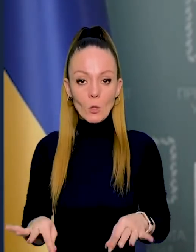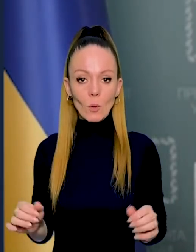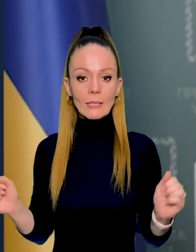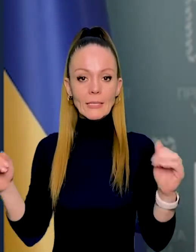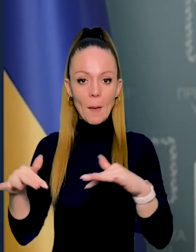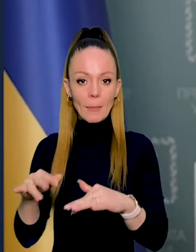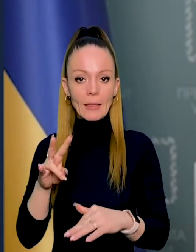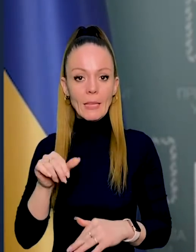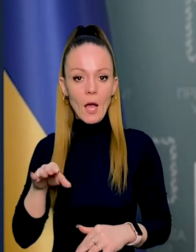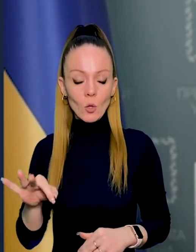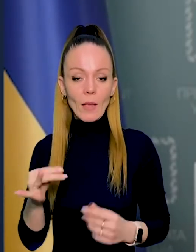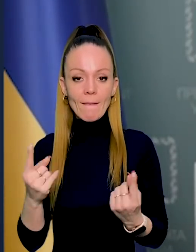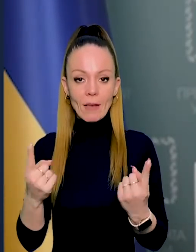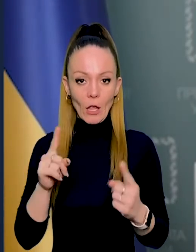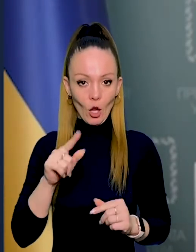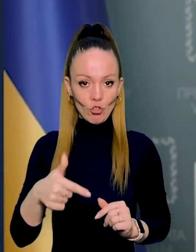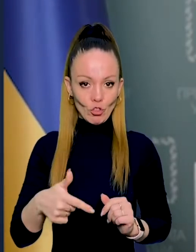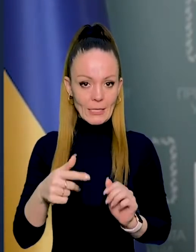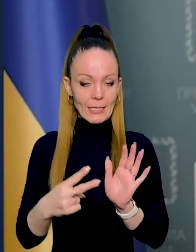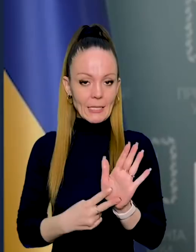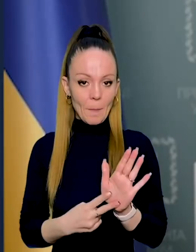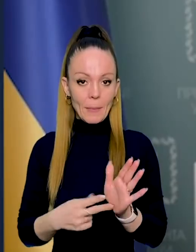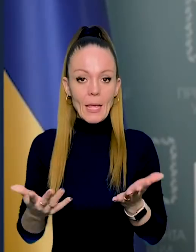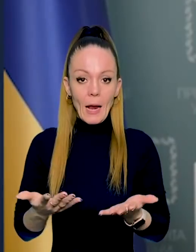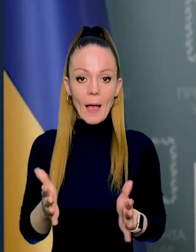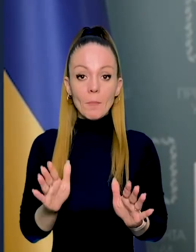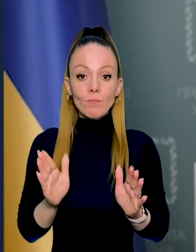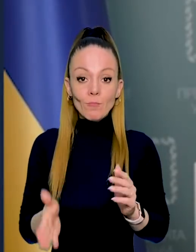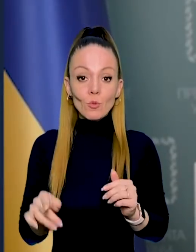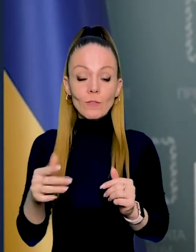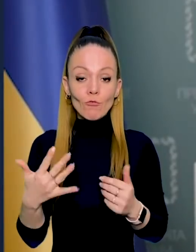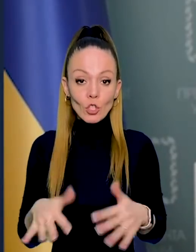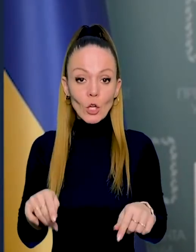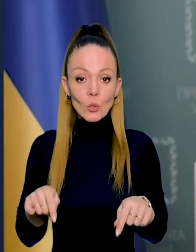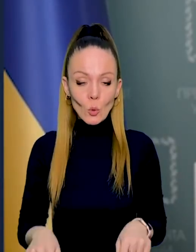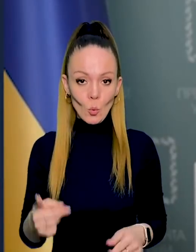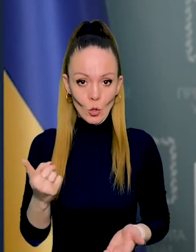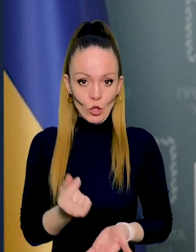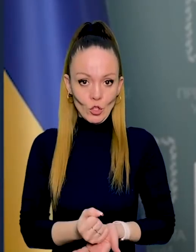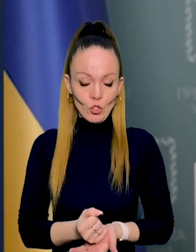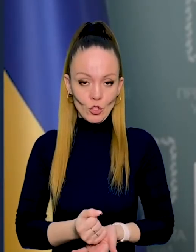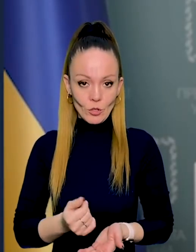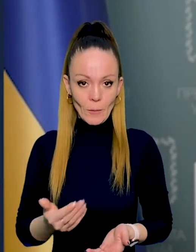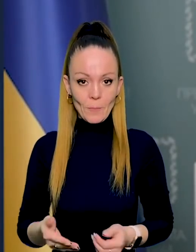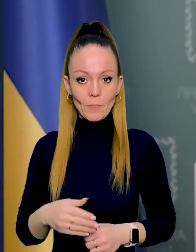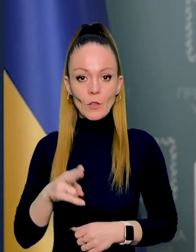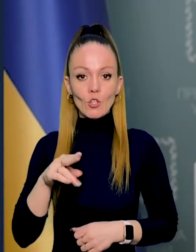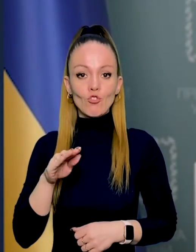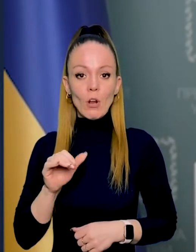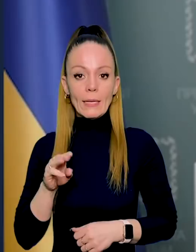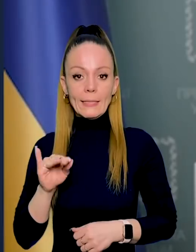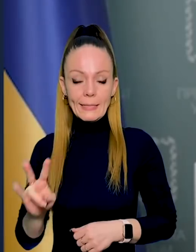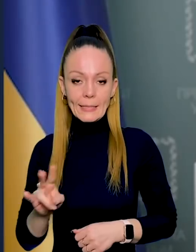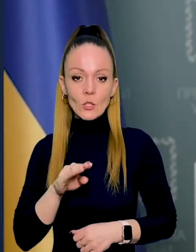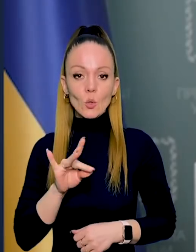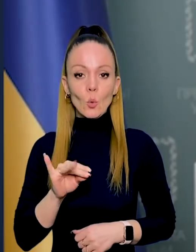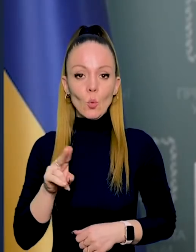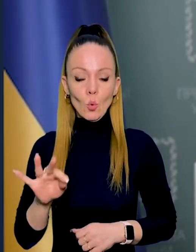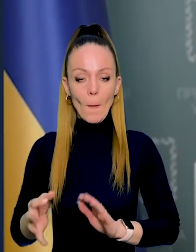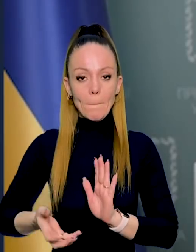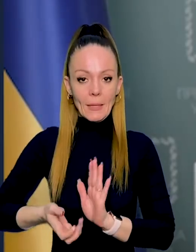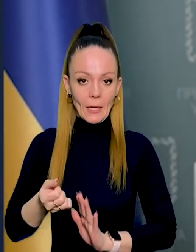напередодні самітів НАТО і Великої Сімки, які відбудуться вже цього тижня. Джастін Трюдо підтримає